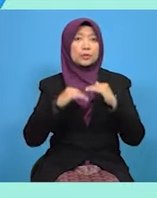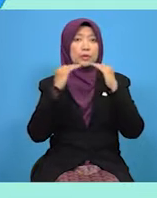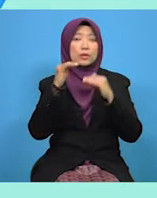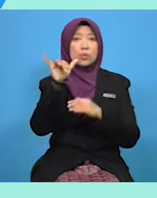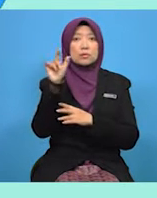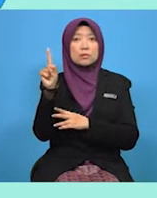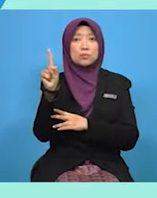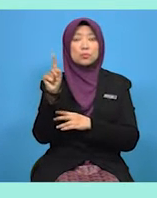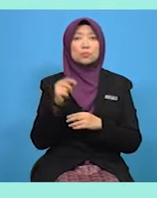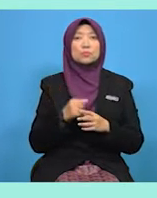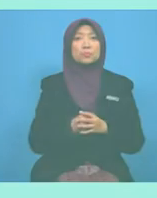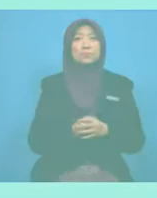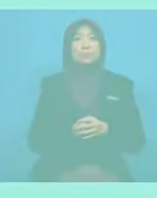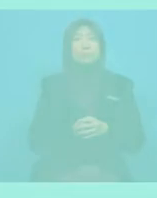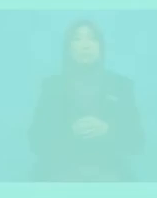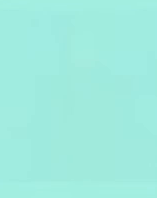Y1.